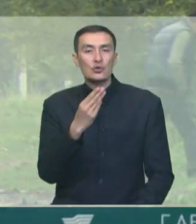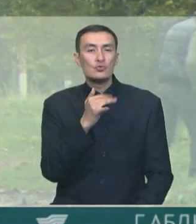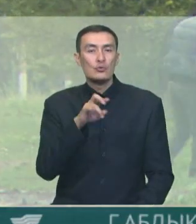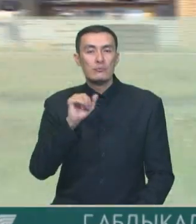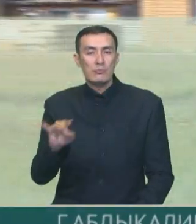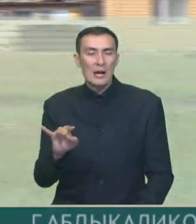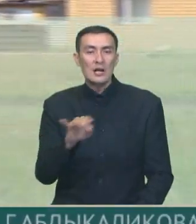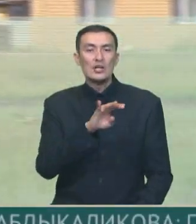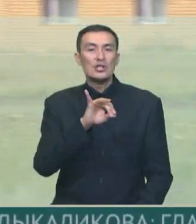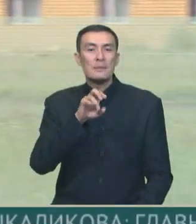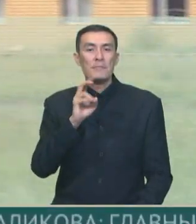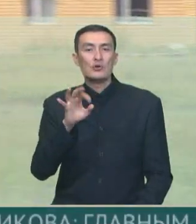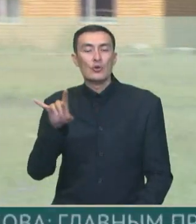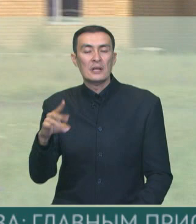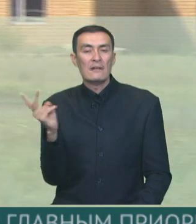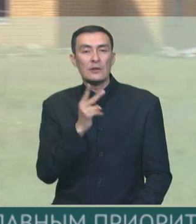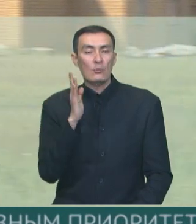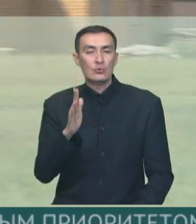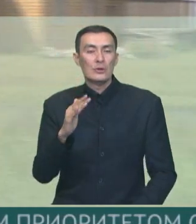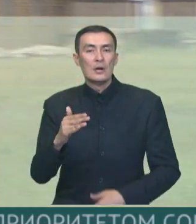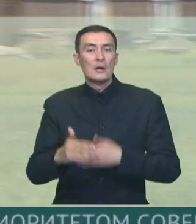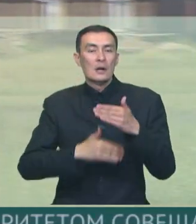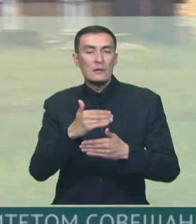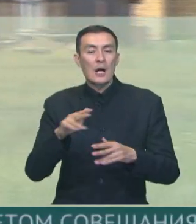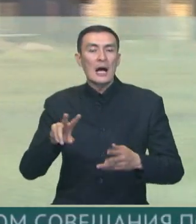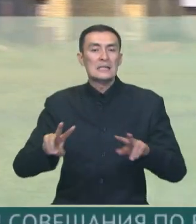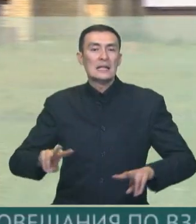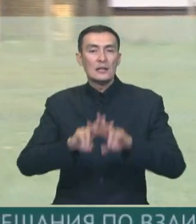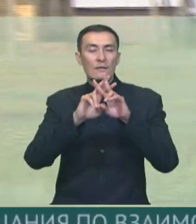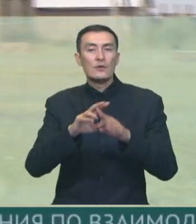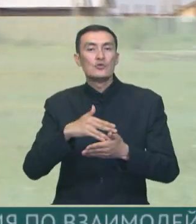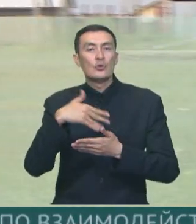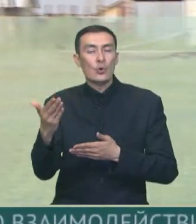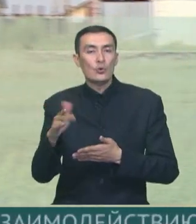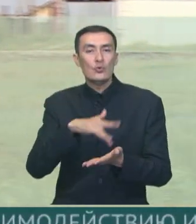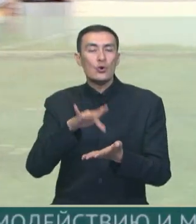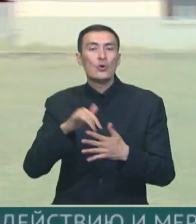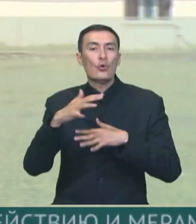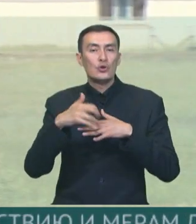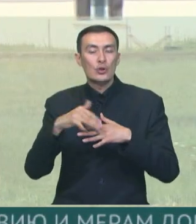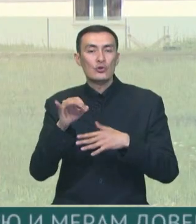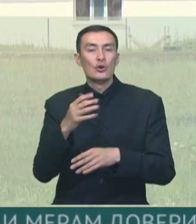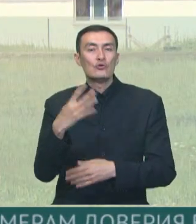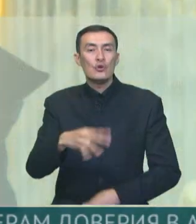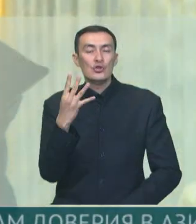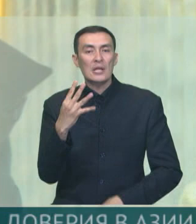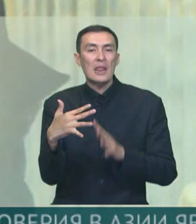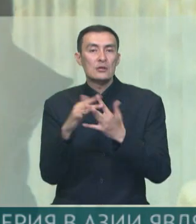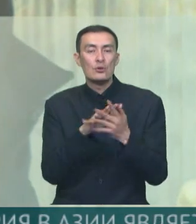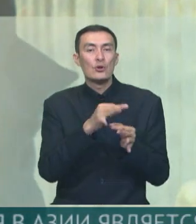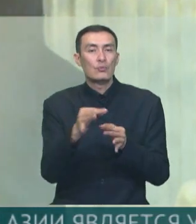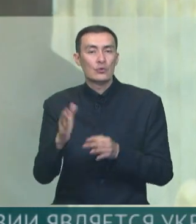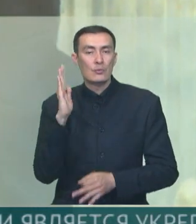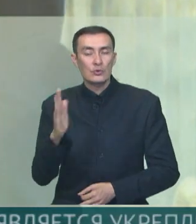Берсуат, Жебекжола. На втором газопровод протянут от Астаны в сторону Кокшетау. Тогда газ придет еще в 44 населенных